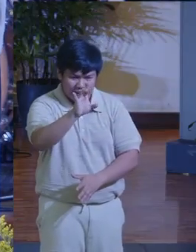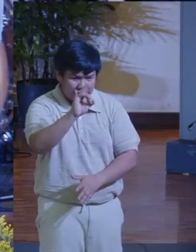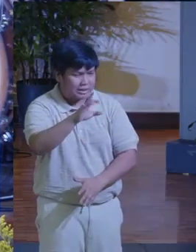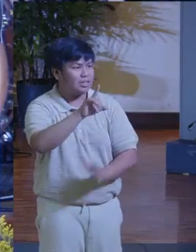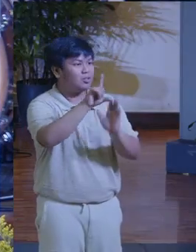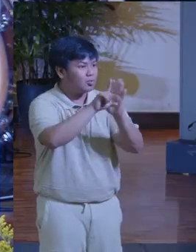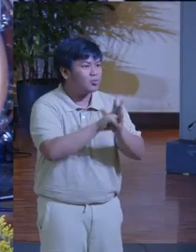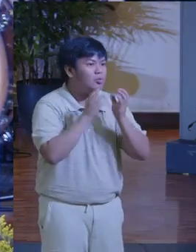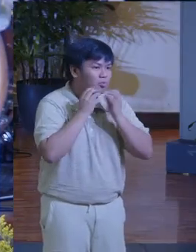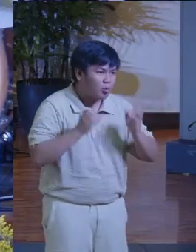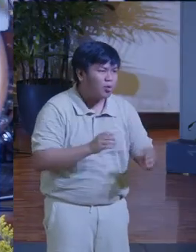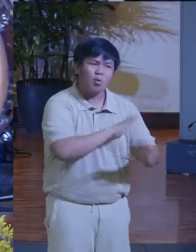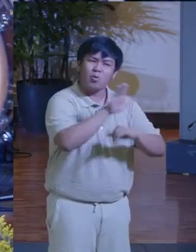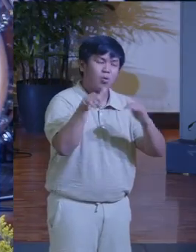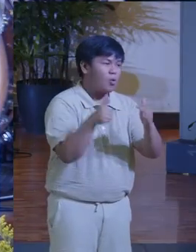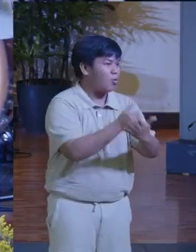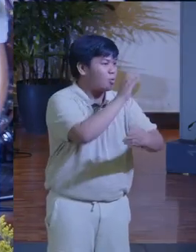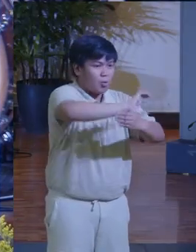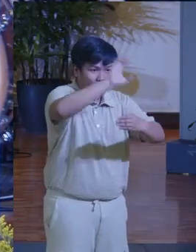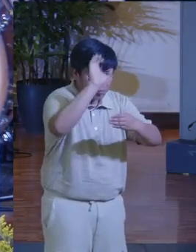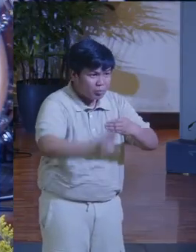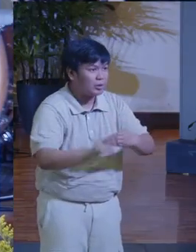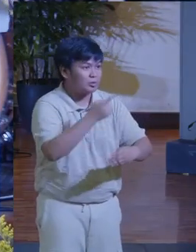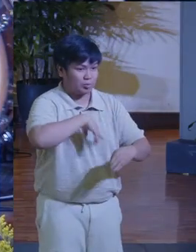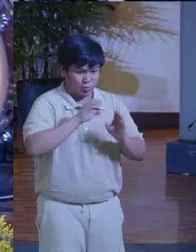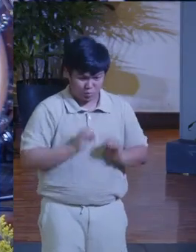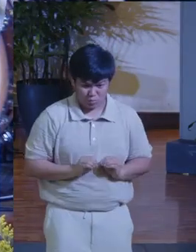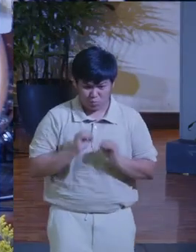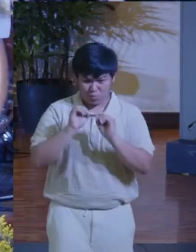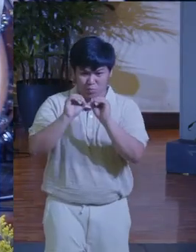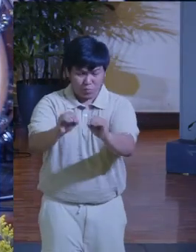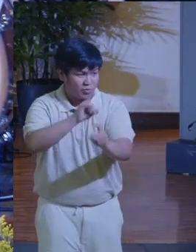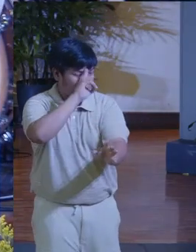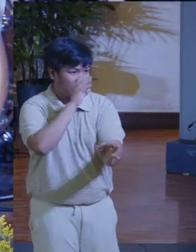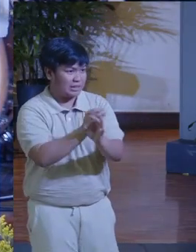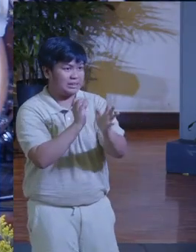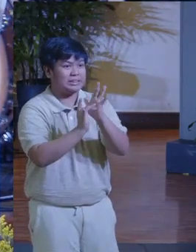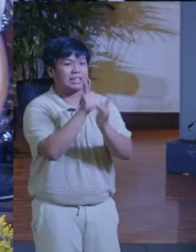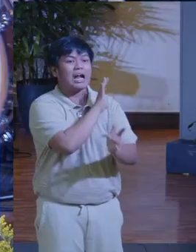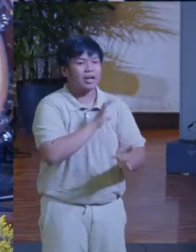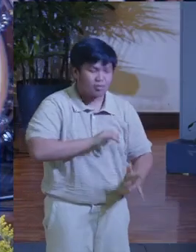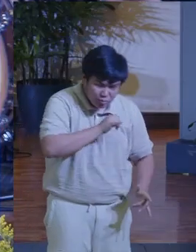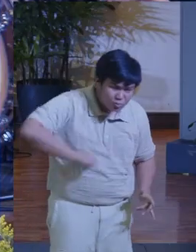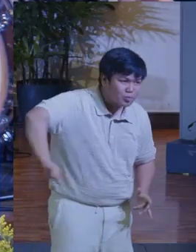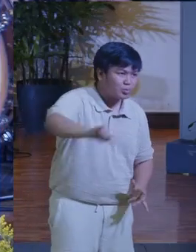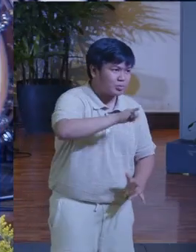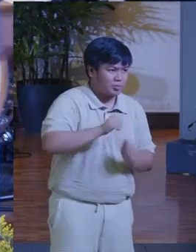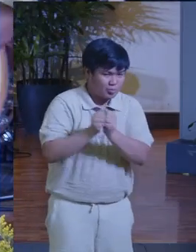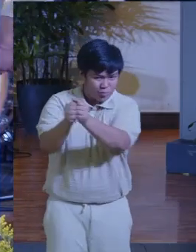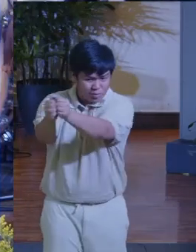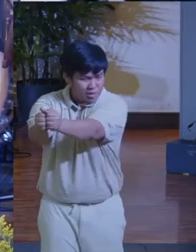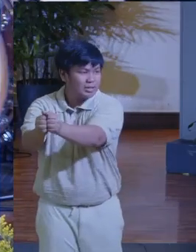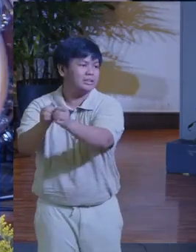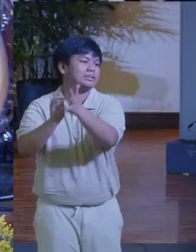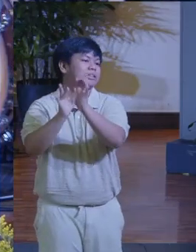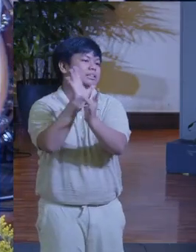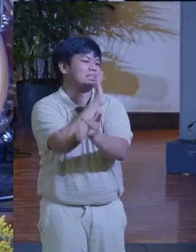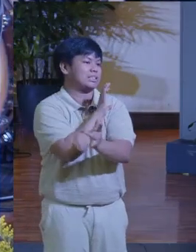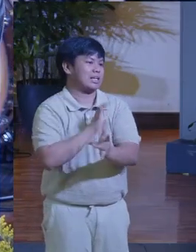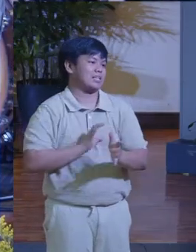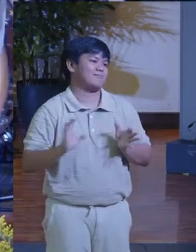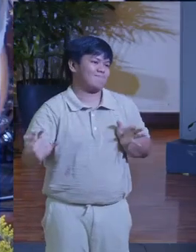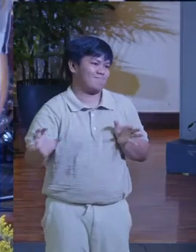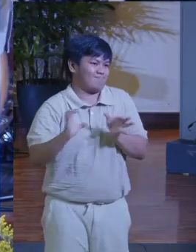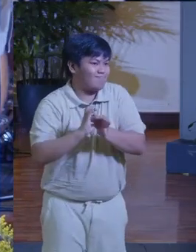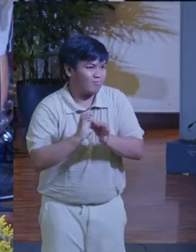dahil sa tayo'y nasa Kanya, tayo'y pinalaya na rin sa tanikala ng kautusan.